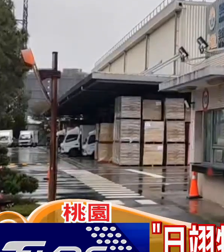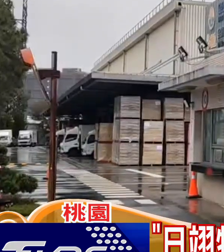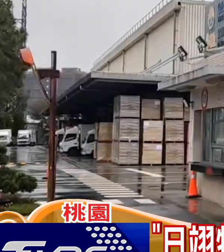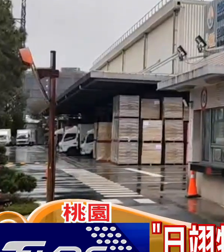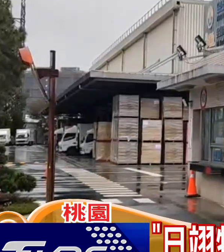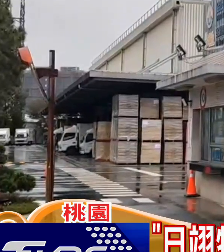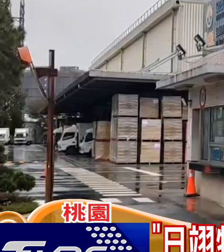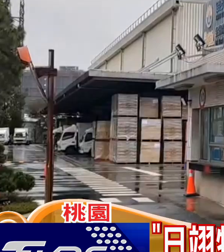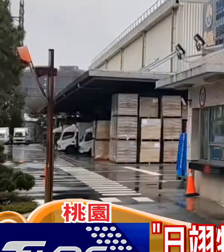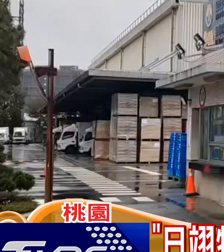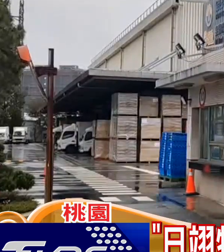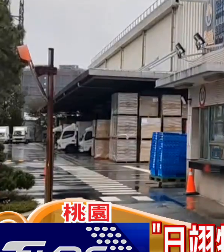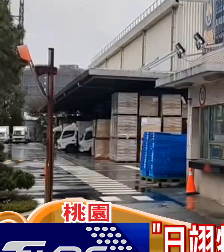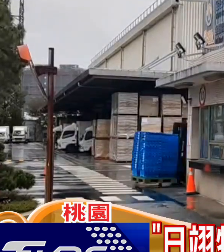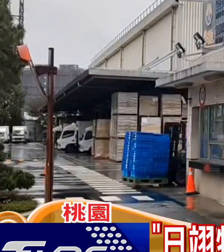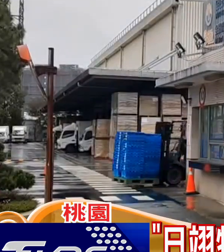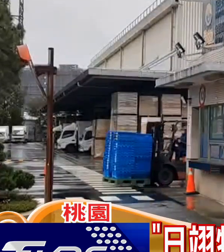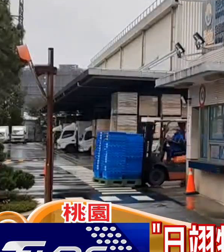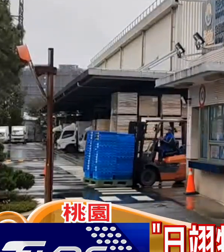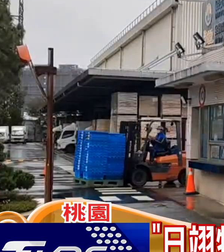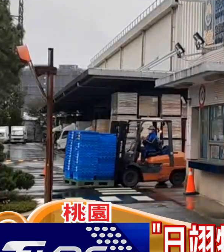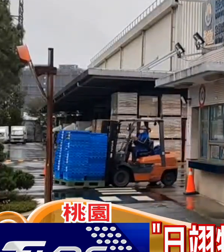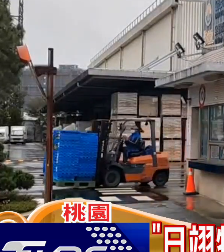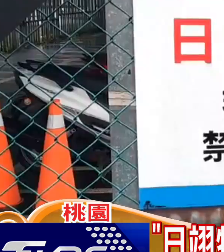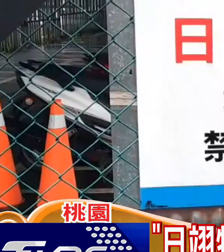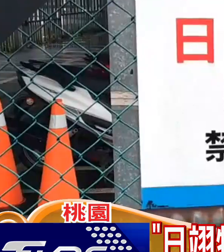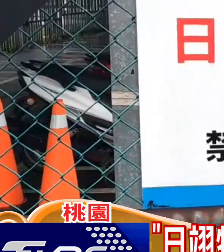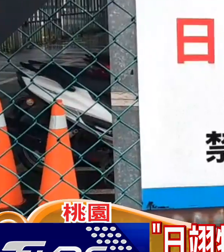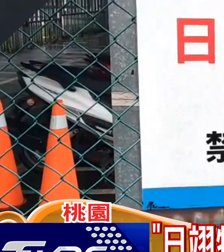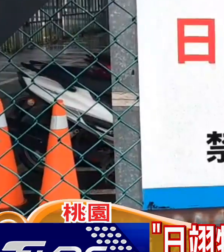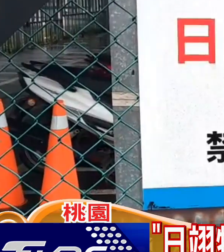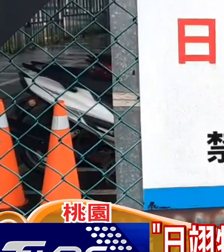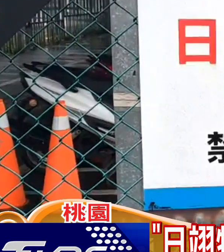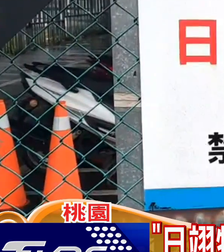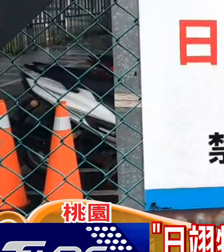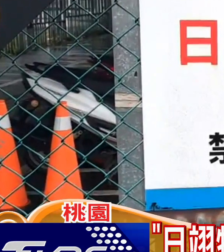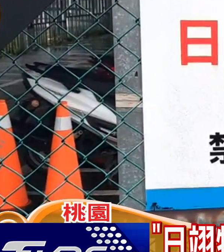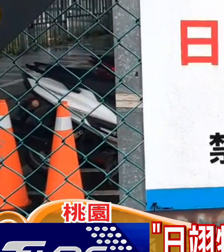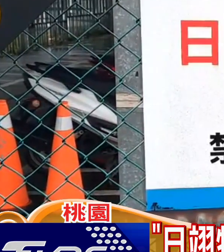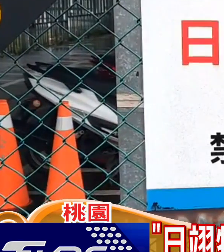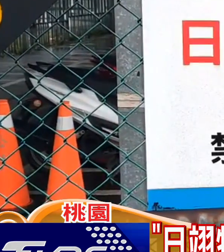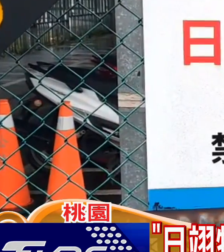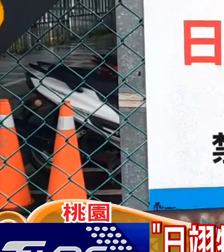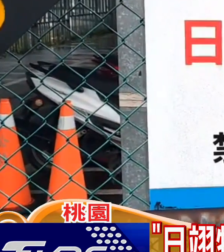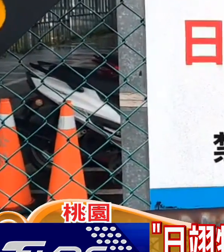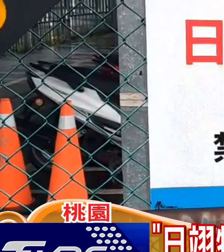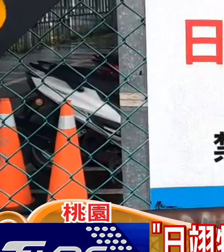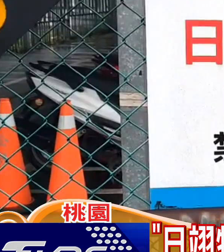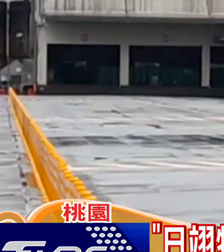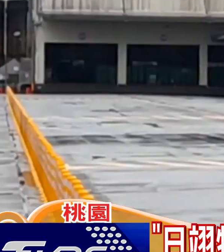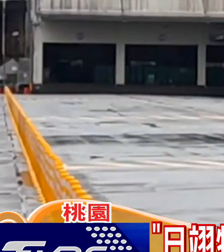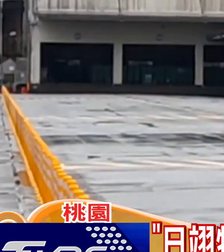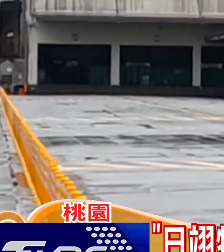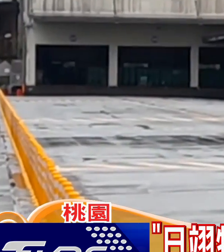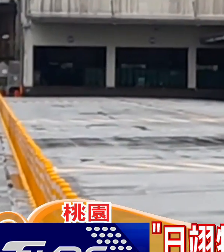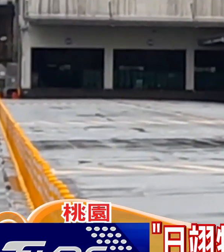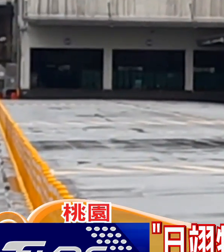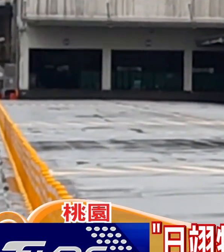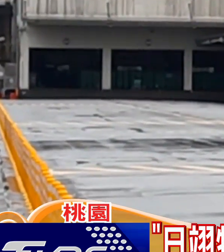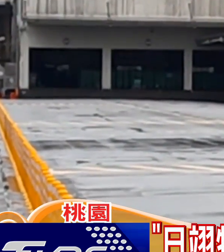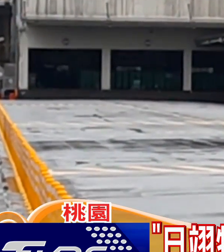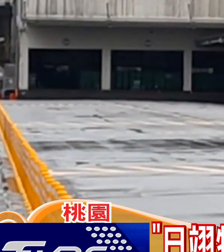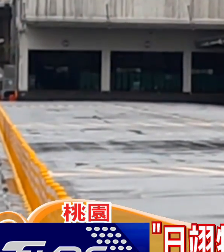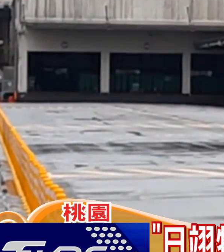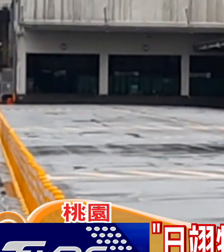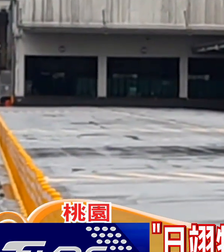桃园市长郑文灿公布爆发群聚感染，被勒令停工的物流公司名称，呼吁有业务往来的公司跟车队务必要站出